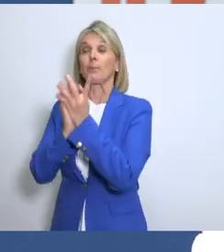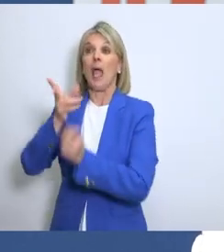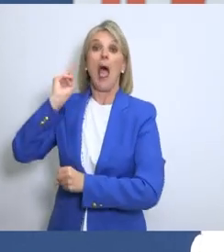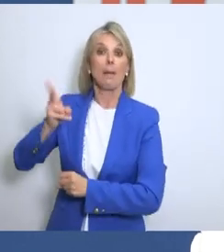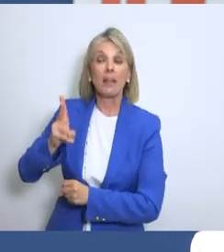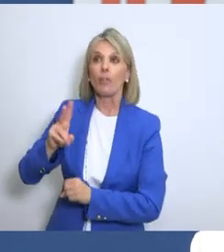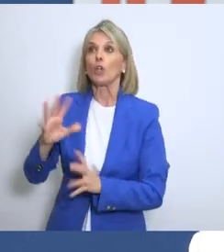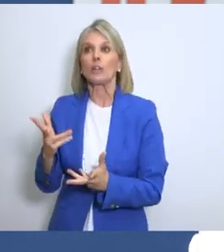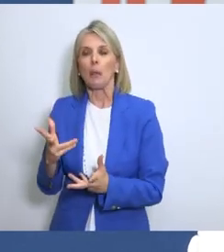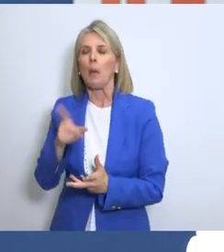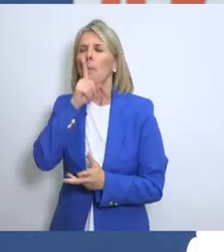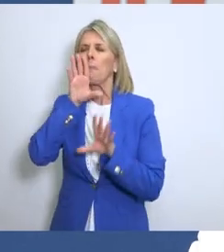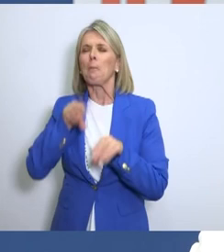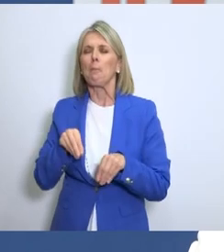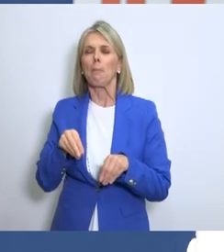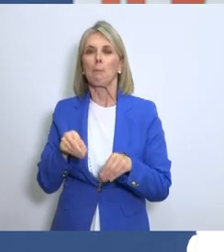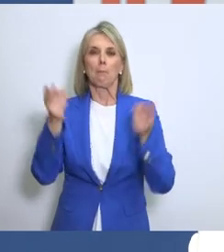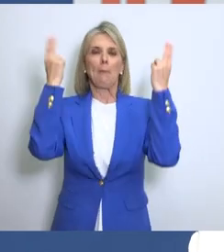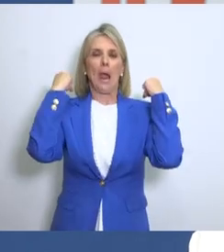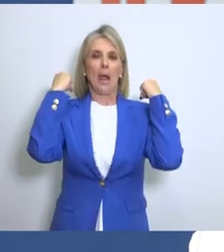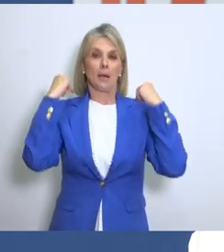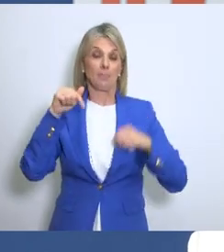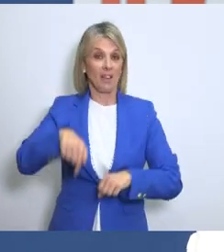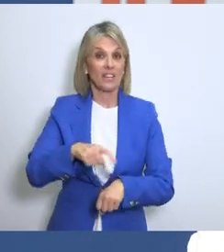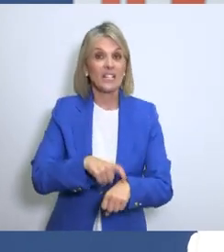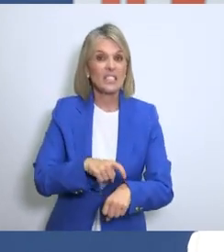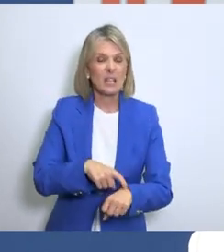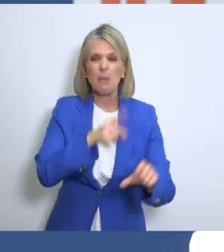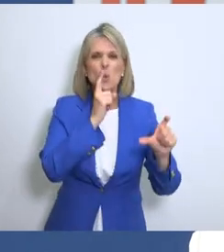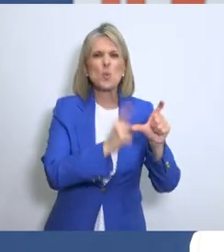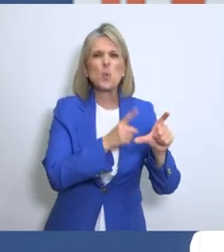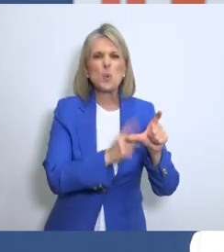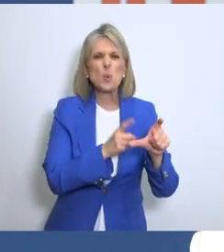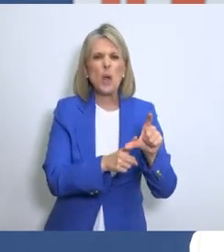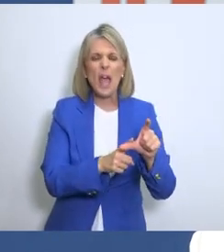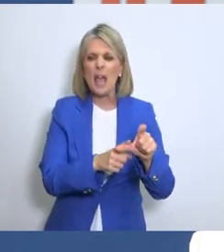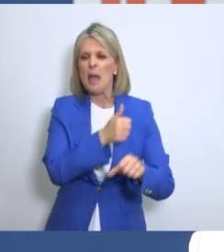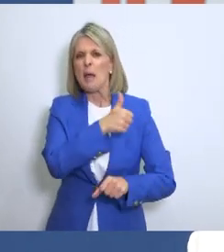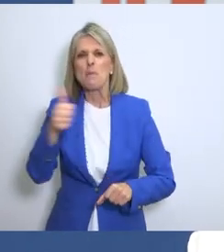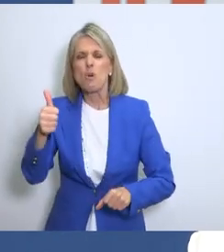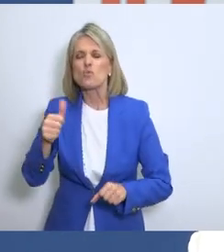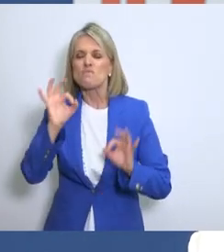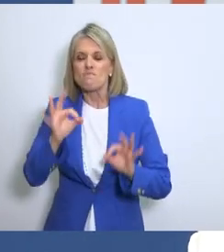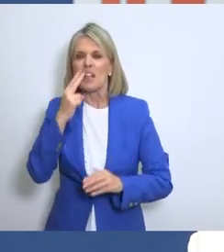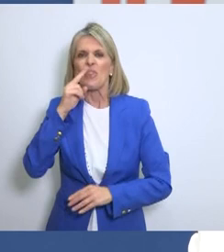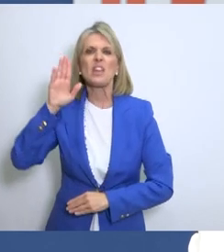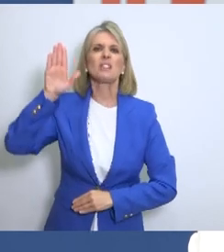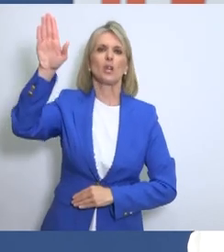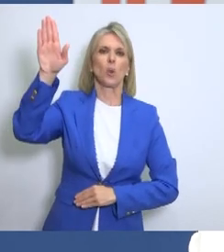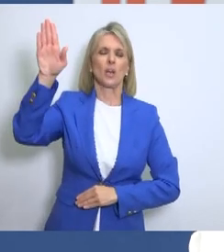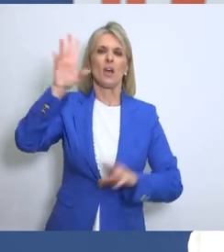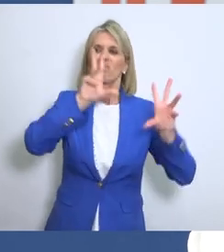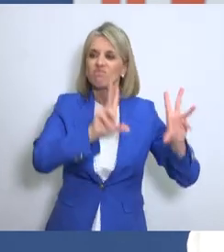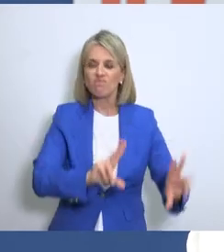σήμερα λιβανίζει τα σταλινικά καθεστώτα, αυτές τις αποκρουστικές μονοκομματικές δικτατορίες του λεγόμενου υπαρκτού